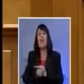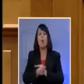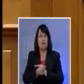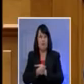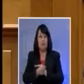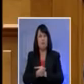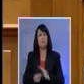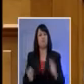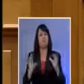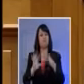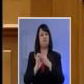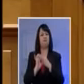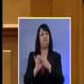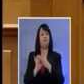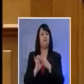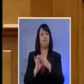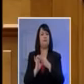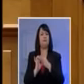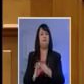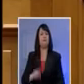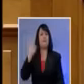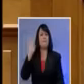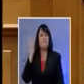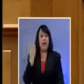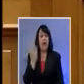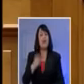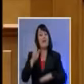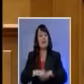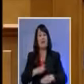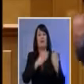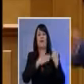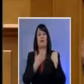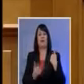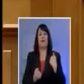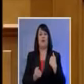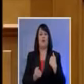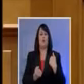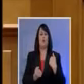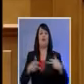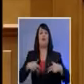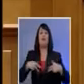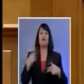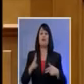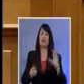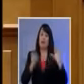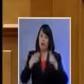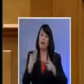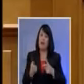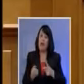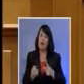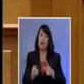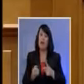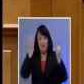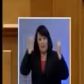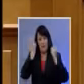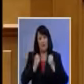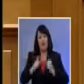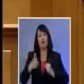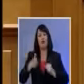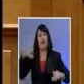όλους εκείνους που έχουν τεράστιο μερίδιο ευθύνης μαζί με τις κυβερνήσεις σας για τη χρεοκοπία της